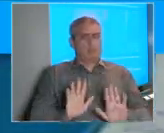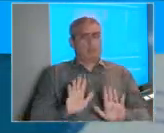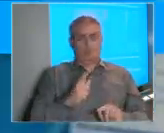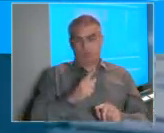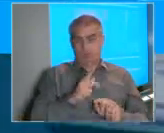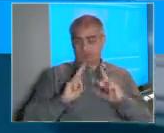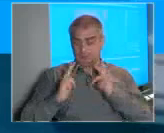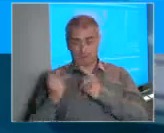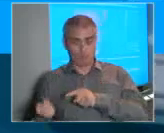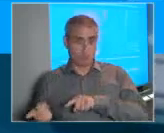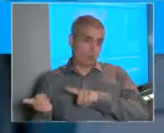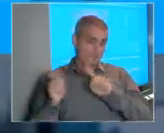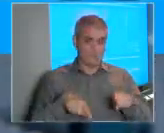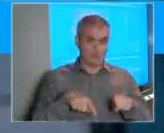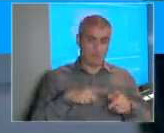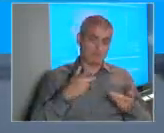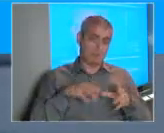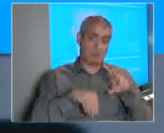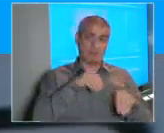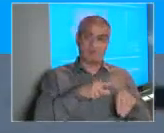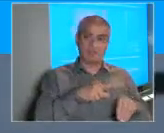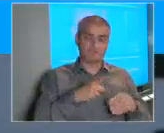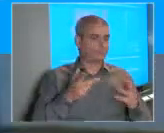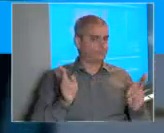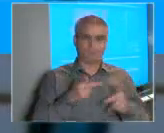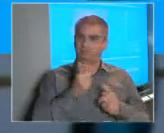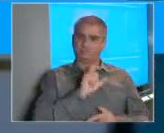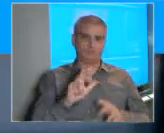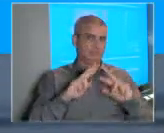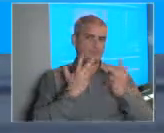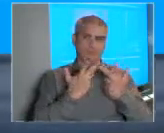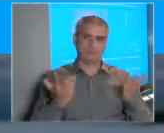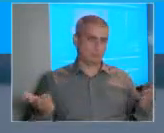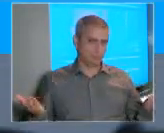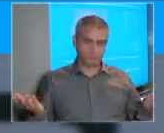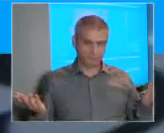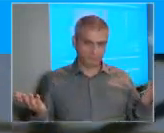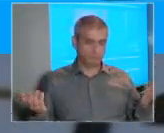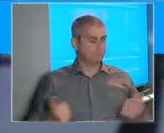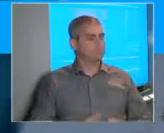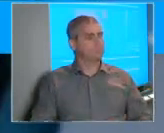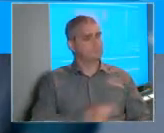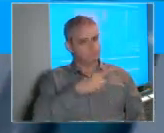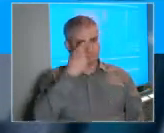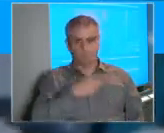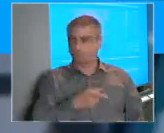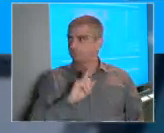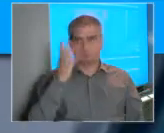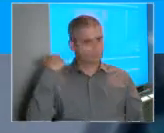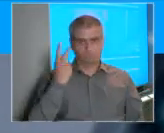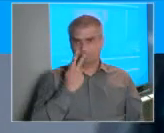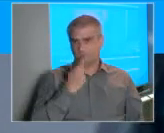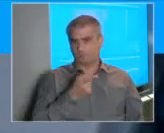בין ציבור לבין נבחריו, ואי אפשר להאשים את הציבור בכך. את יודעת... לא היה